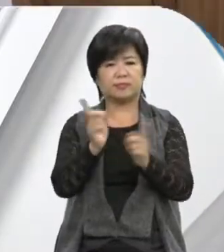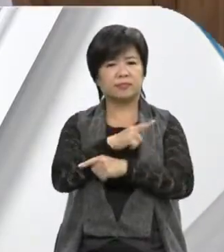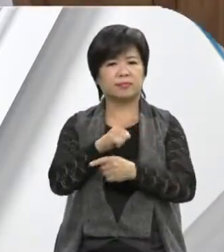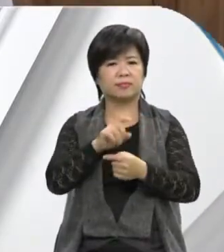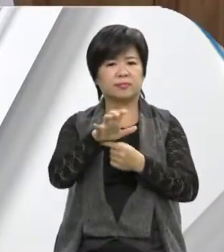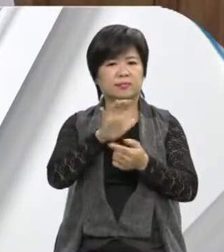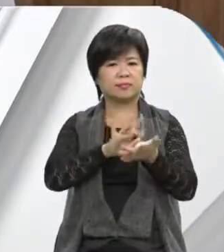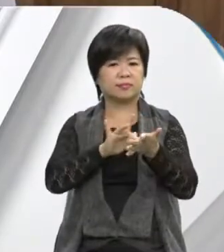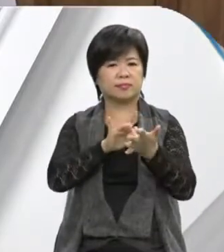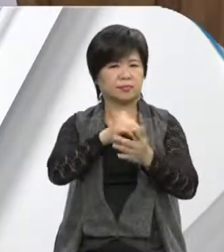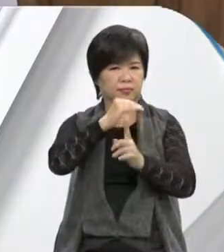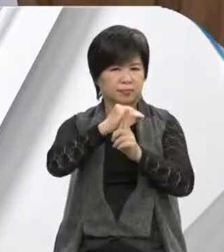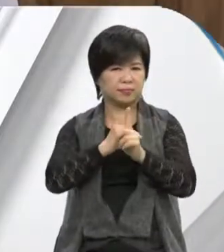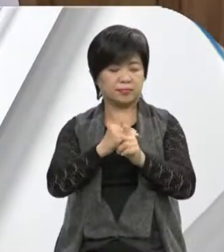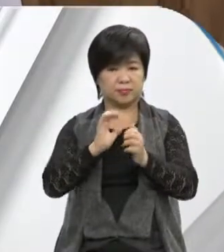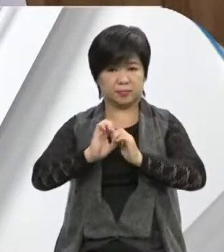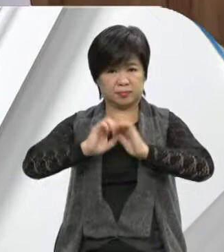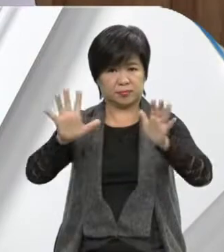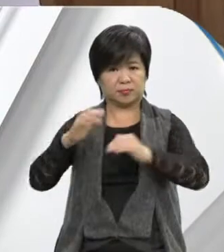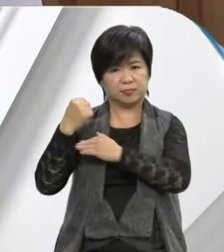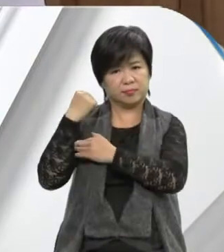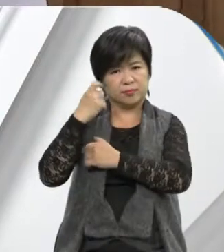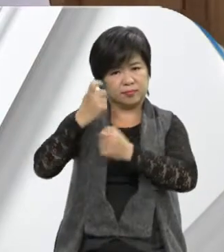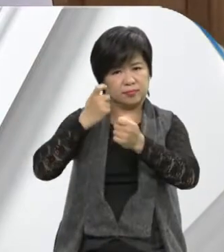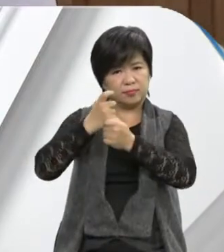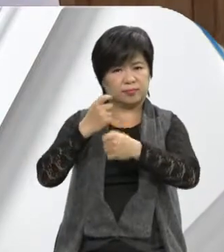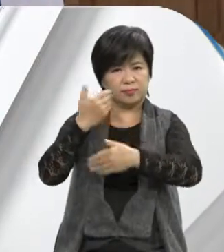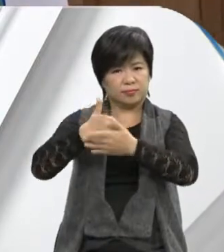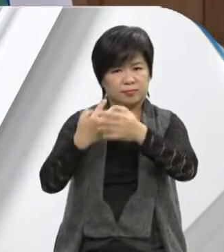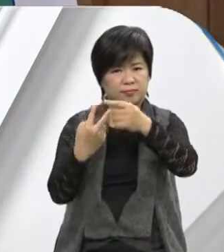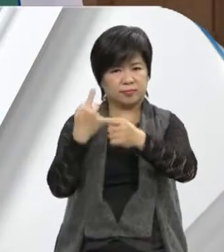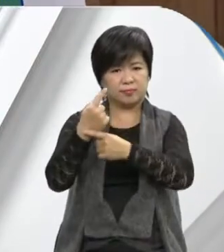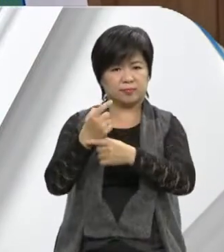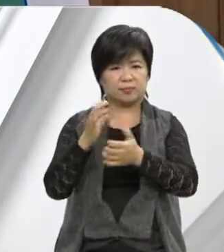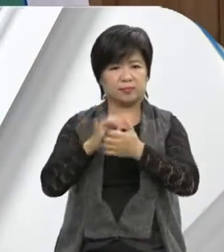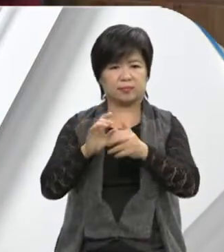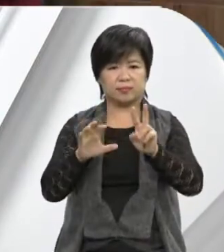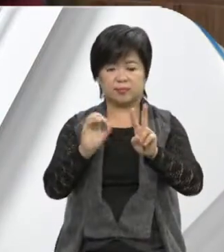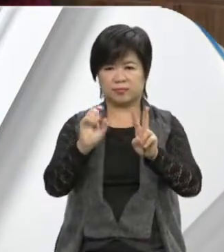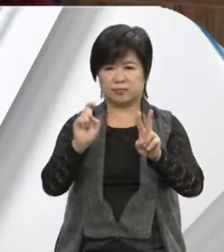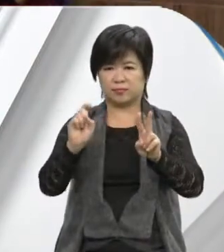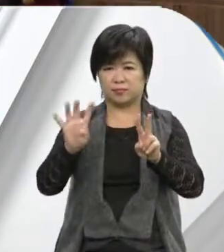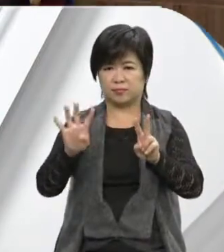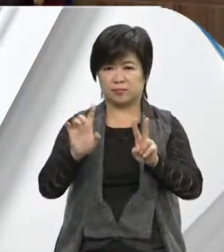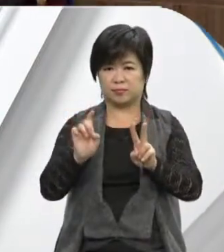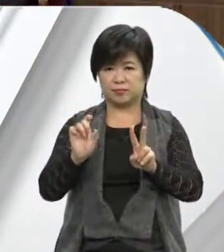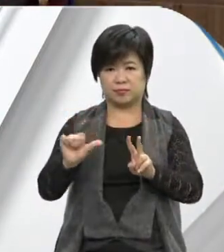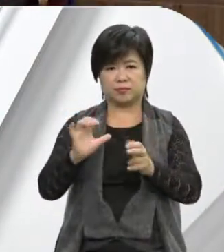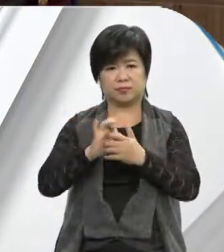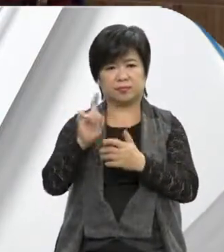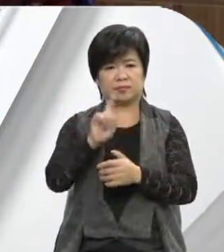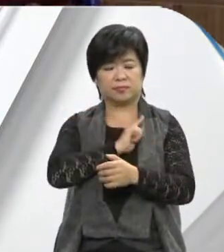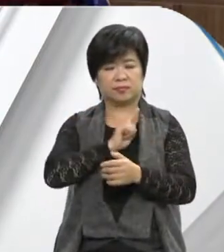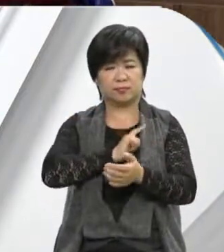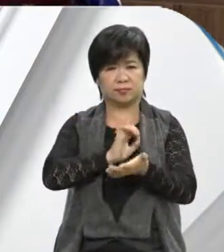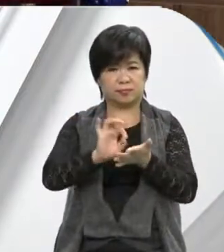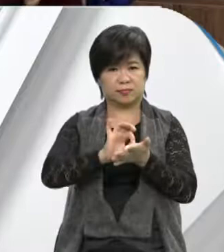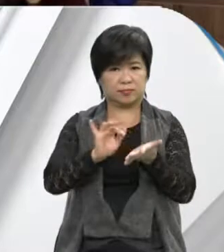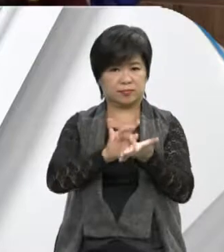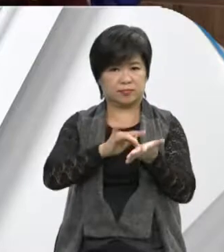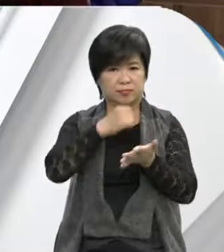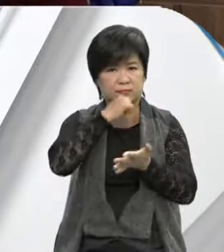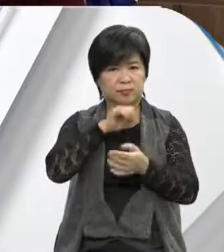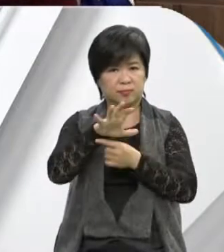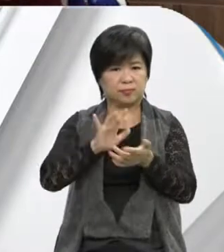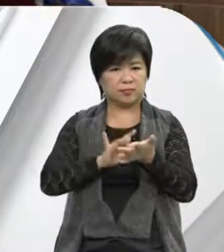宣布农药用量减半了后，农委会讲，就统计2014到2015年，全球自家连晒使用量系台湾农药使